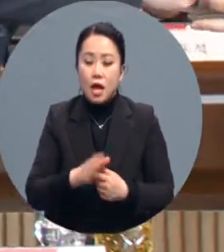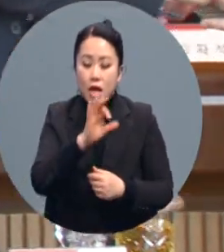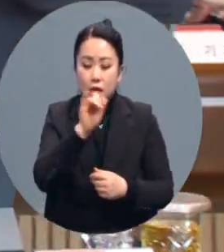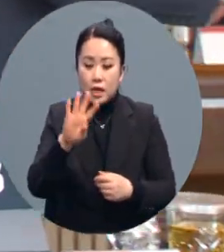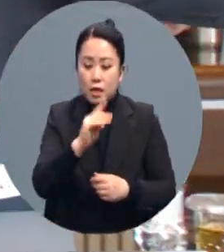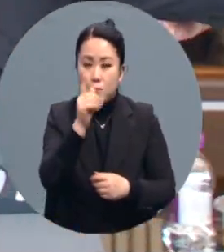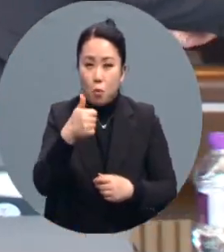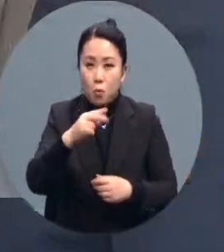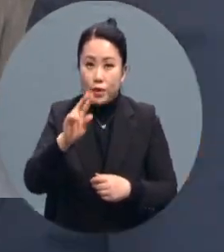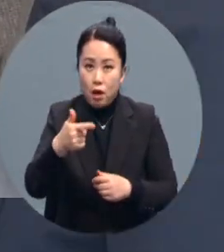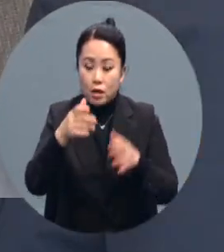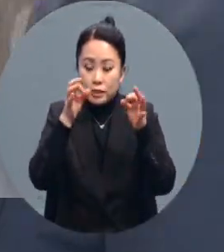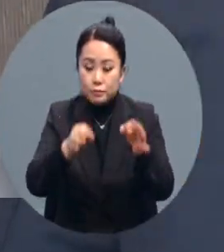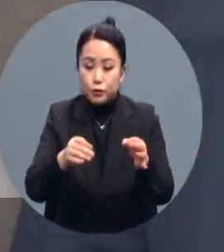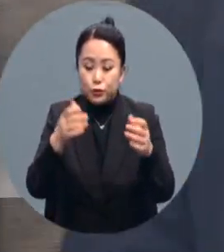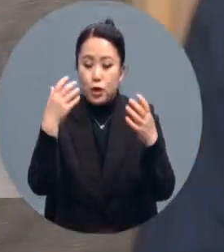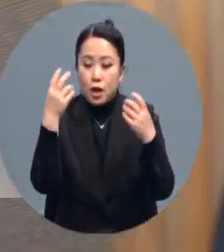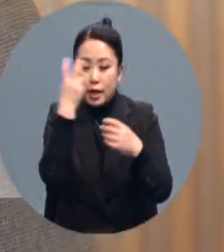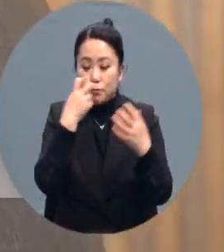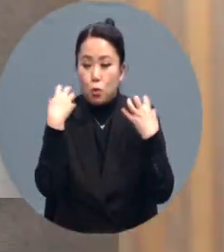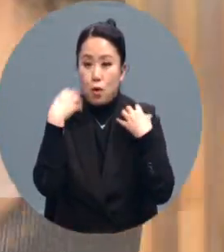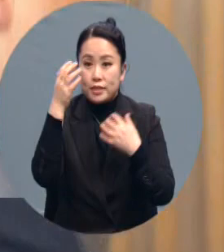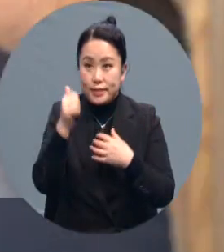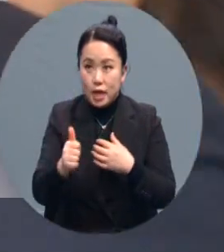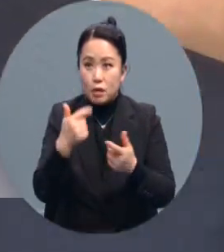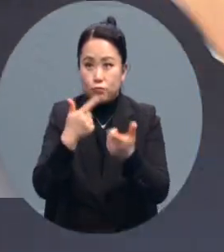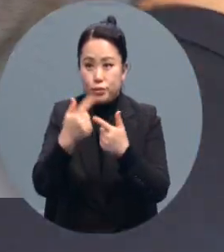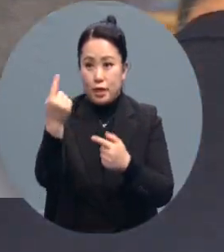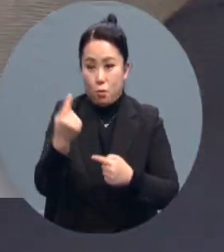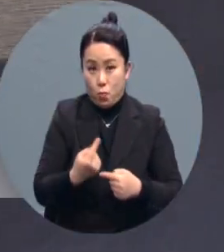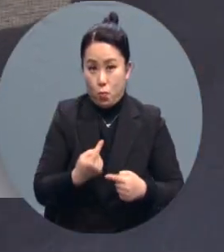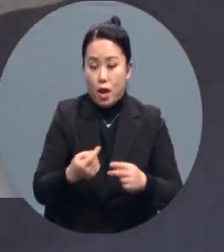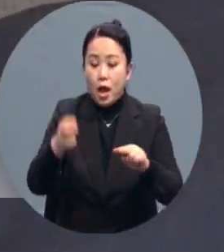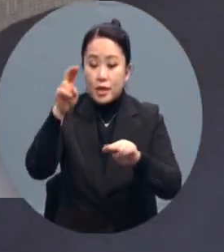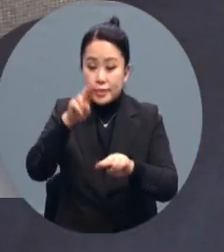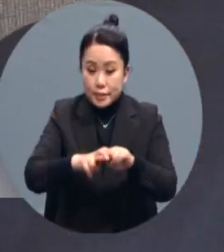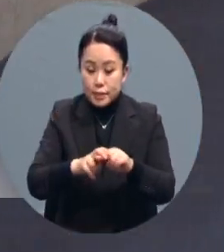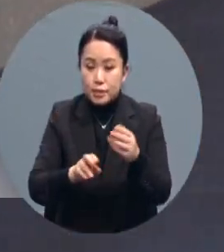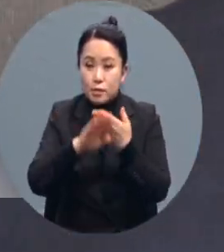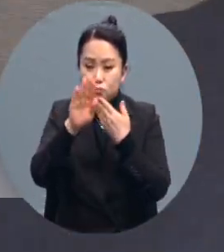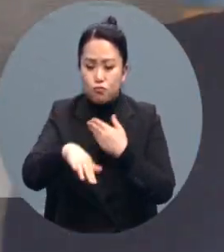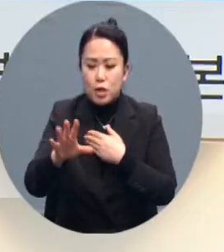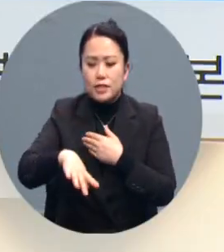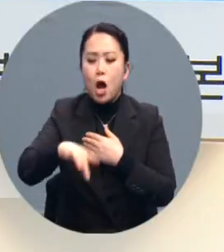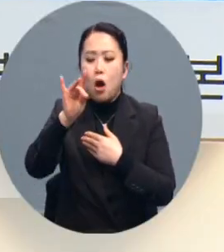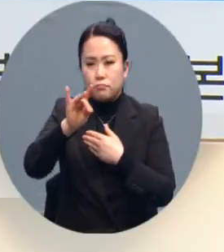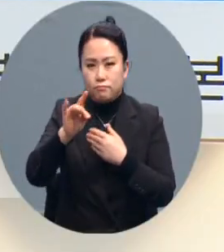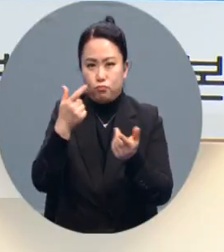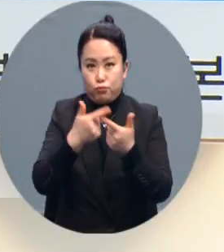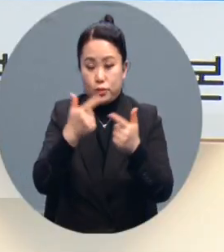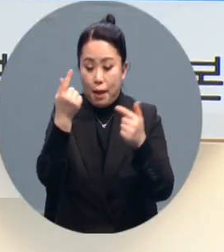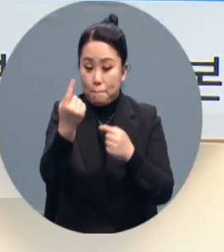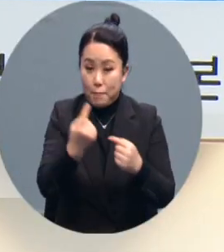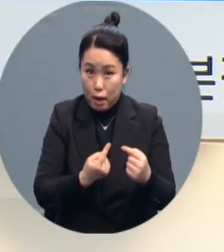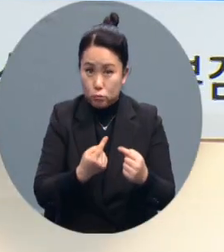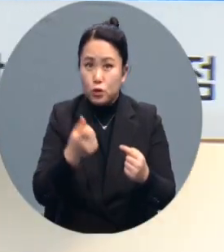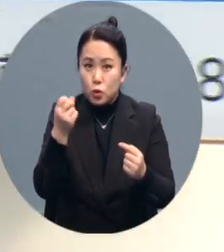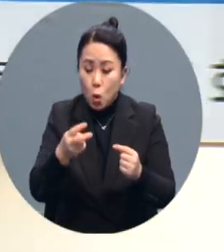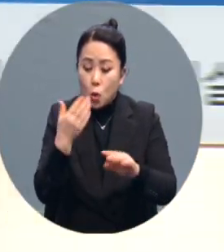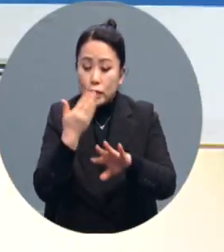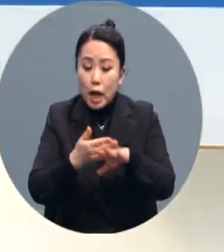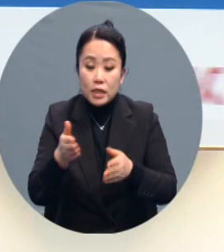이복현 금융감독원장이 부산을 찾았습니다. 취임 이후 첫 지역 방문이자 앞으로 당분간 다른 지역 방문 일정도